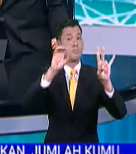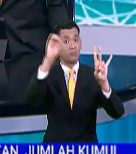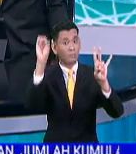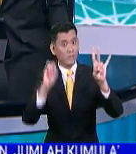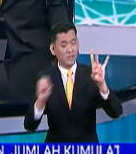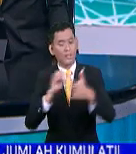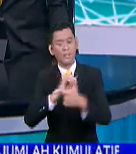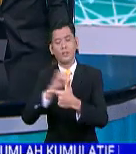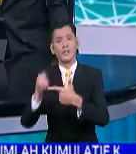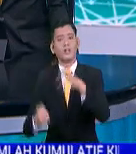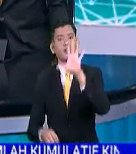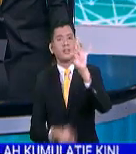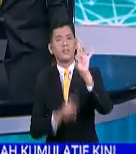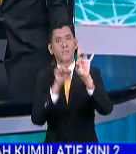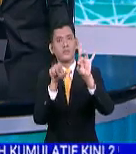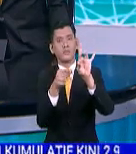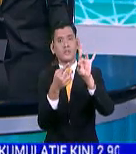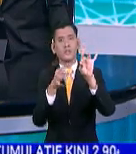7.15% atau